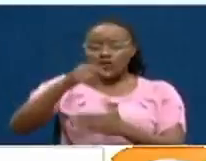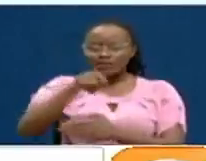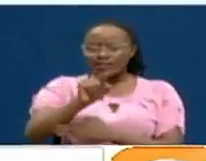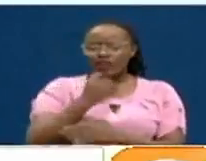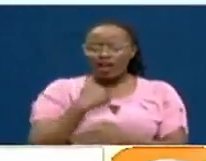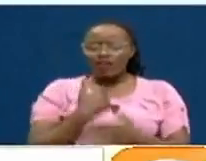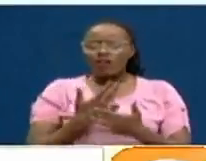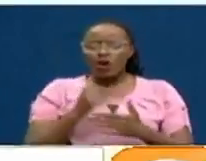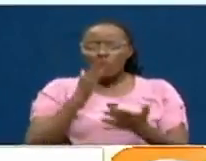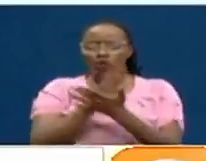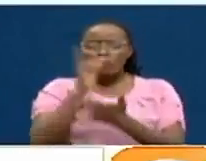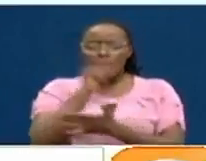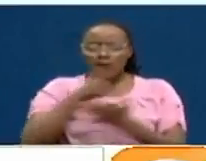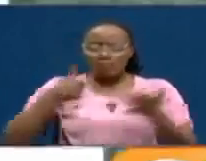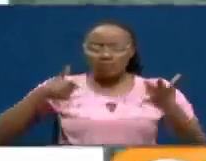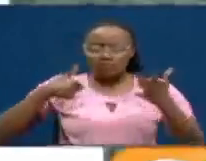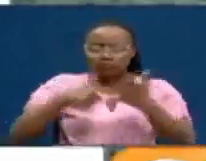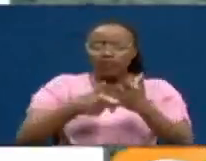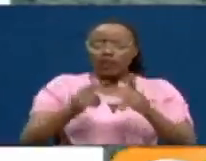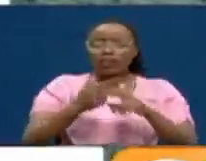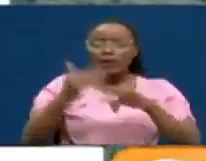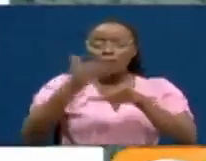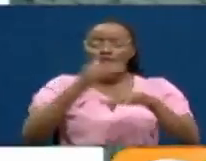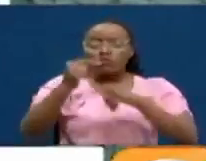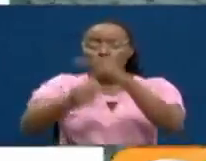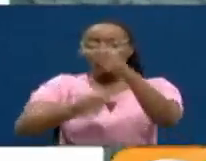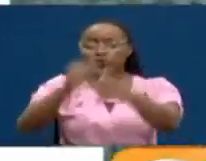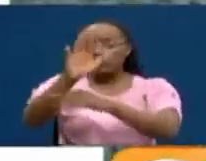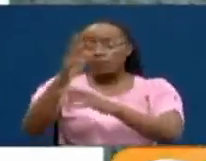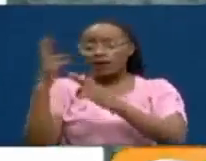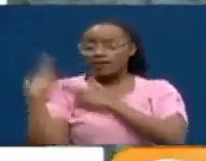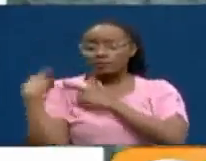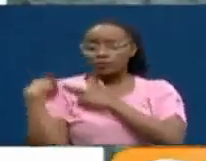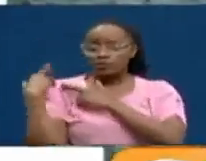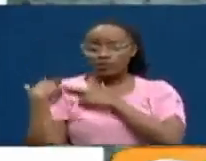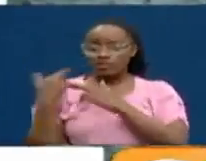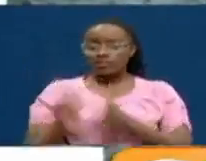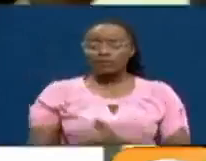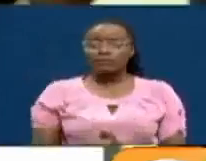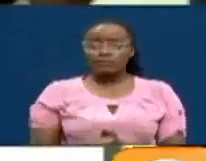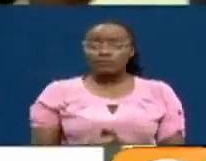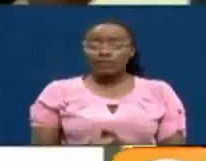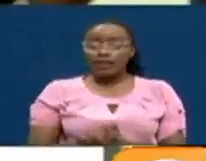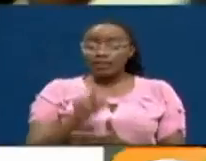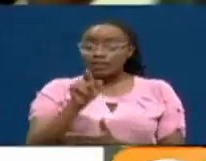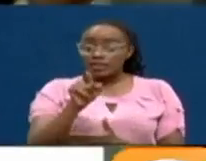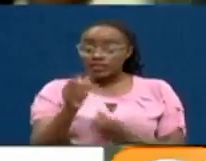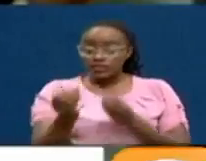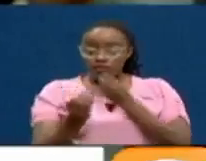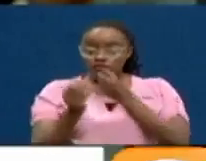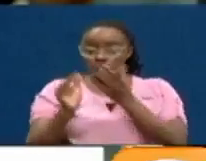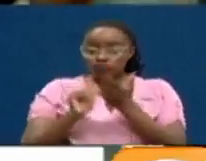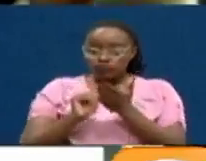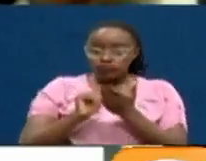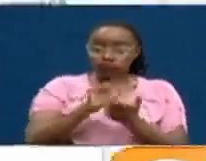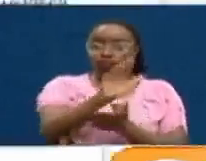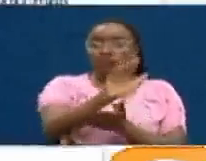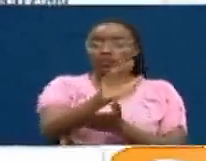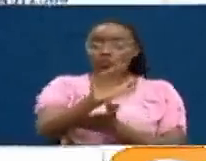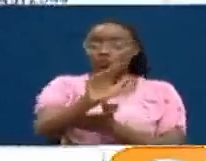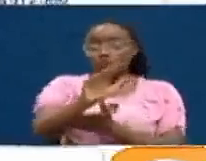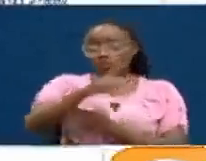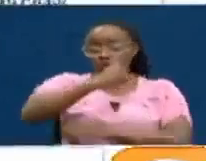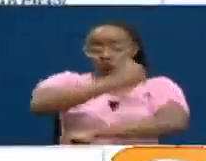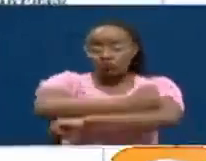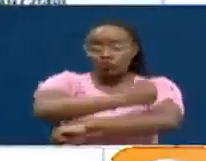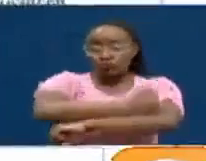katika eneo hilo kabla ya kuendelea na majukumu yake. Ujumbe huu ukitumwa kwa usimamizi wa shule kila